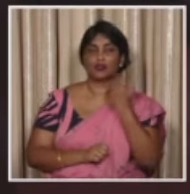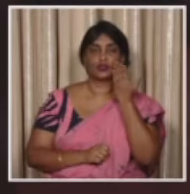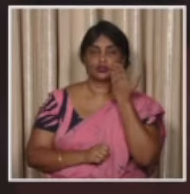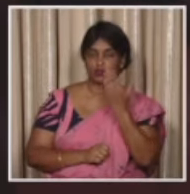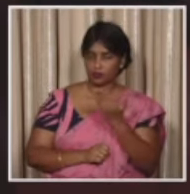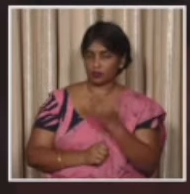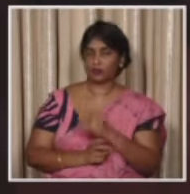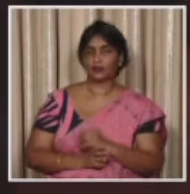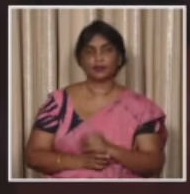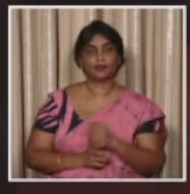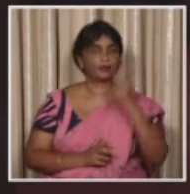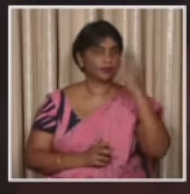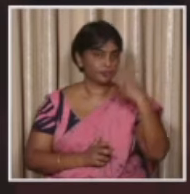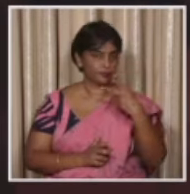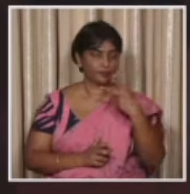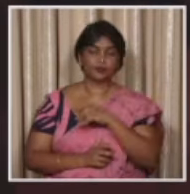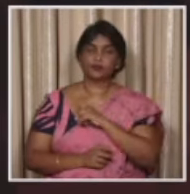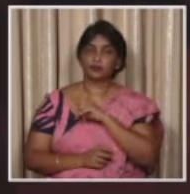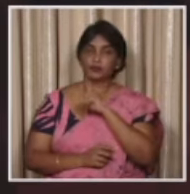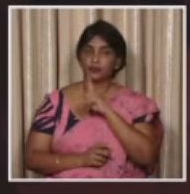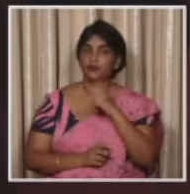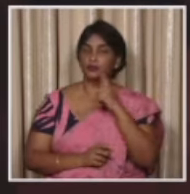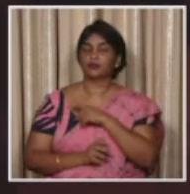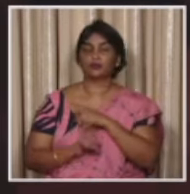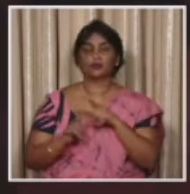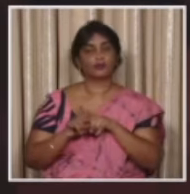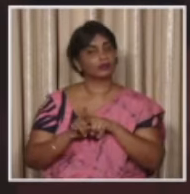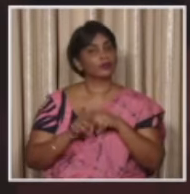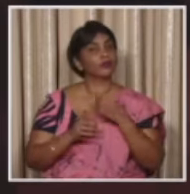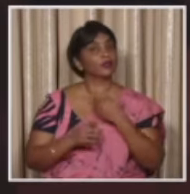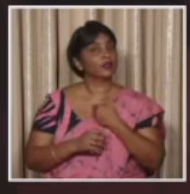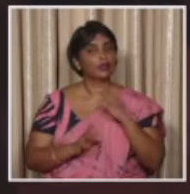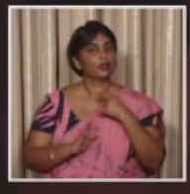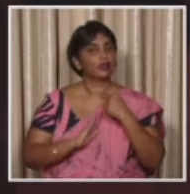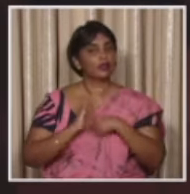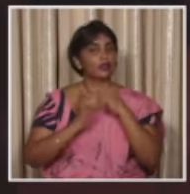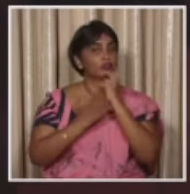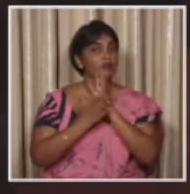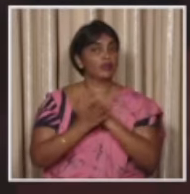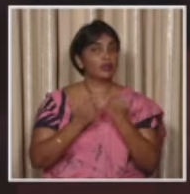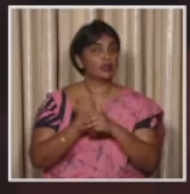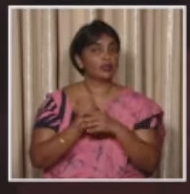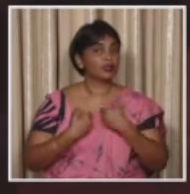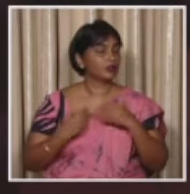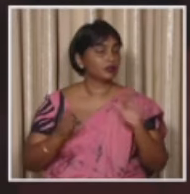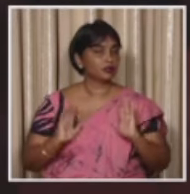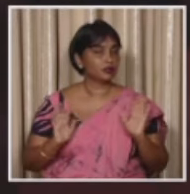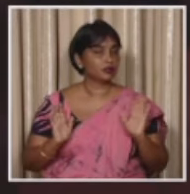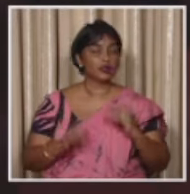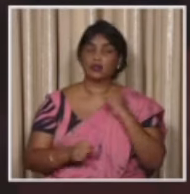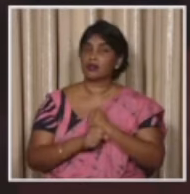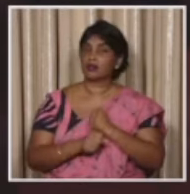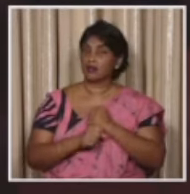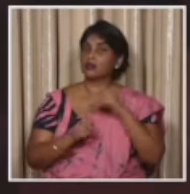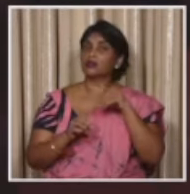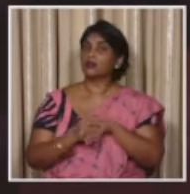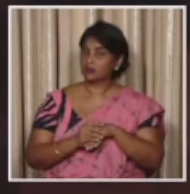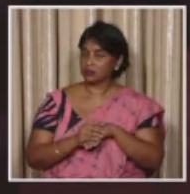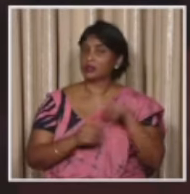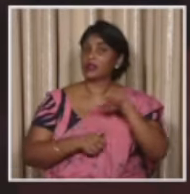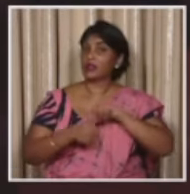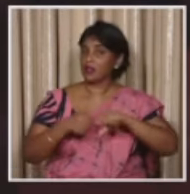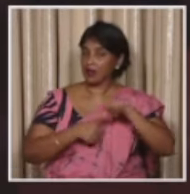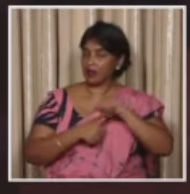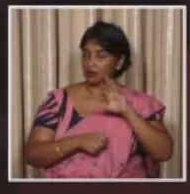යනවා. දෙවැනි කාරණාව ගරු නියෝජ කතානායකතුමනි, මම නෙවෙයි රටේ ව්‍යවස්ථාව හදලා තියෙන්නේ. රජයේ යටතේ පවතින ආයතනයක්